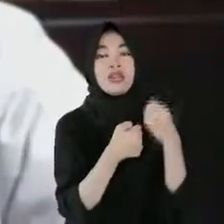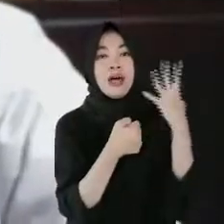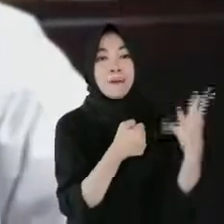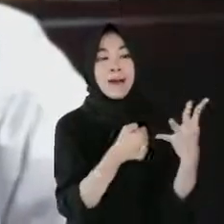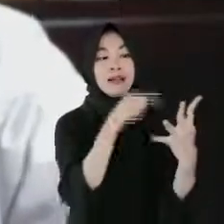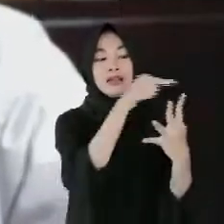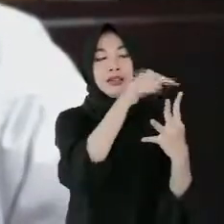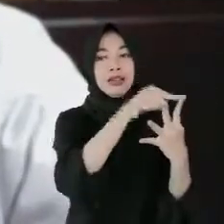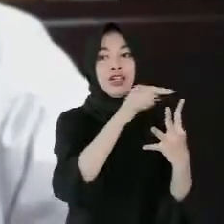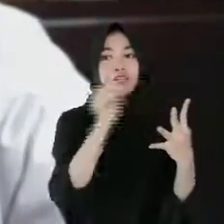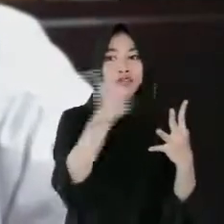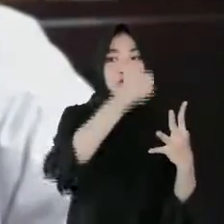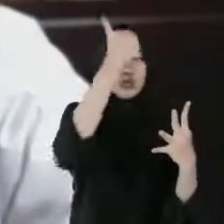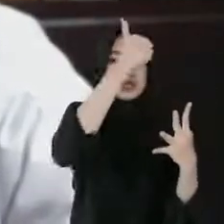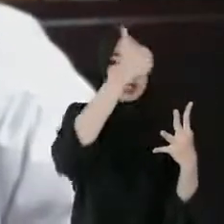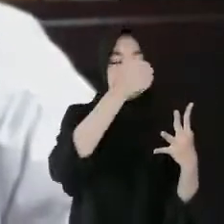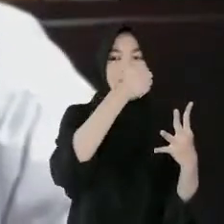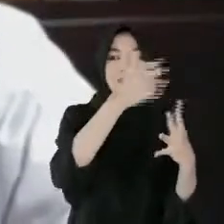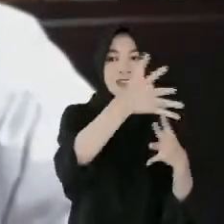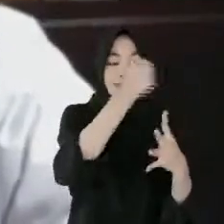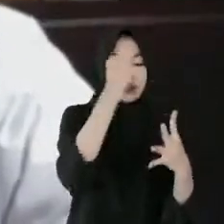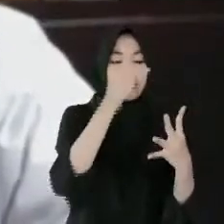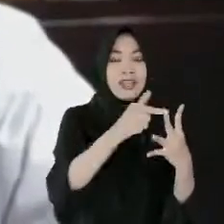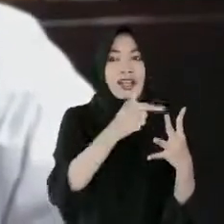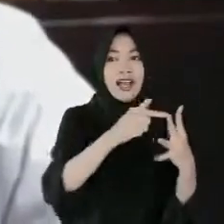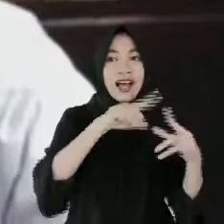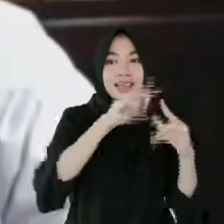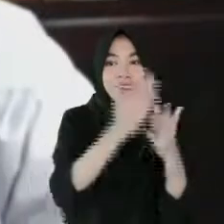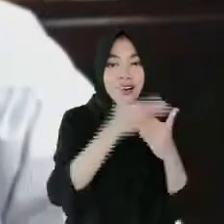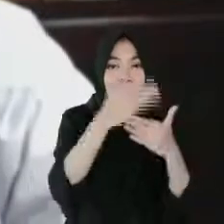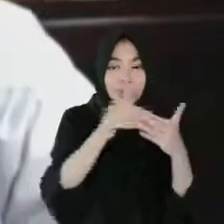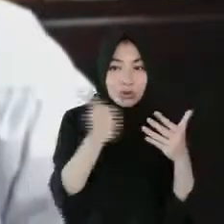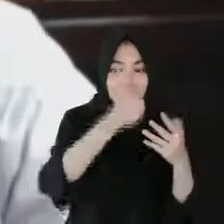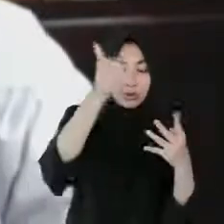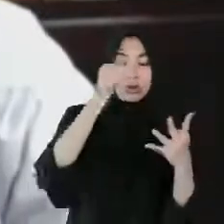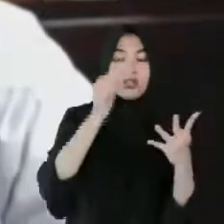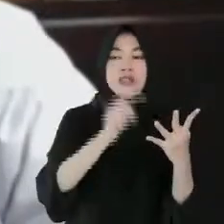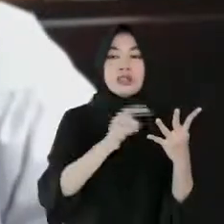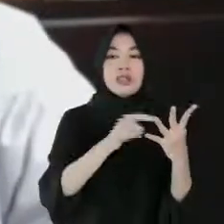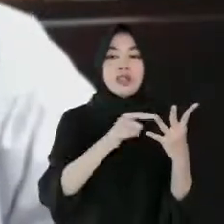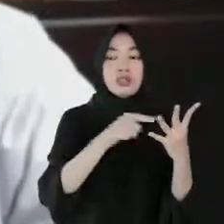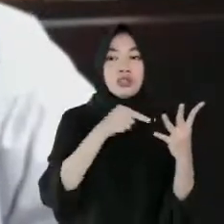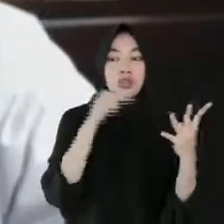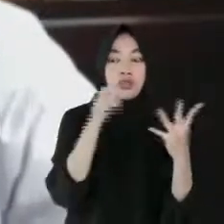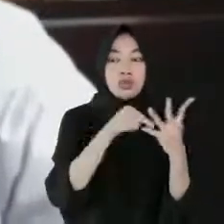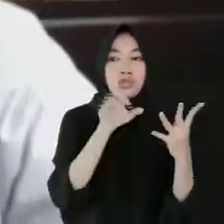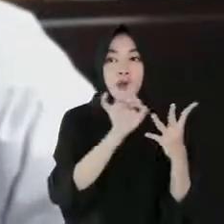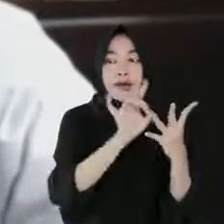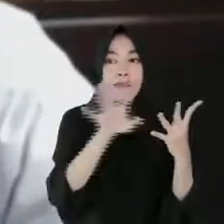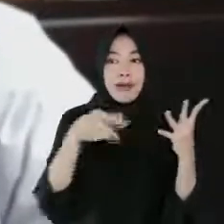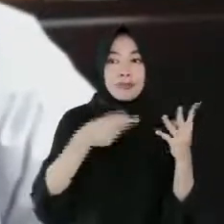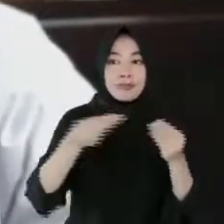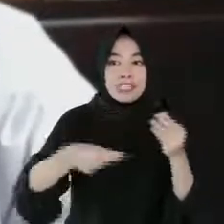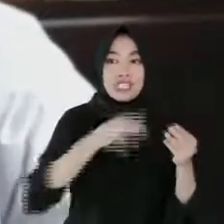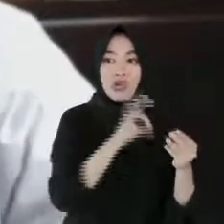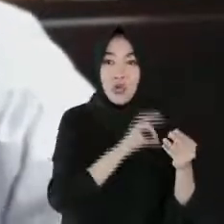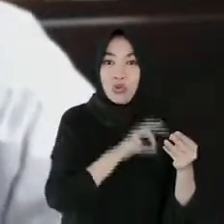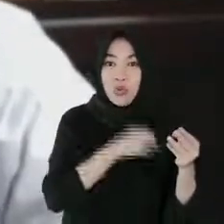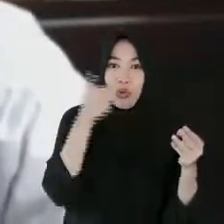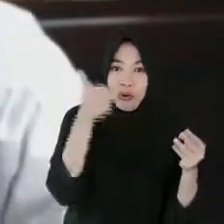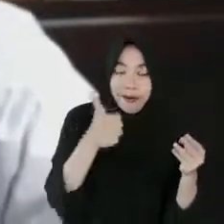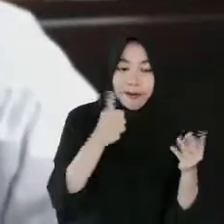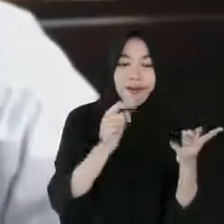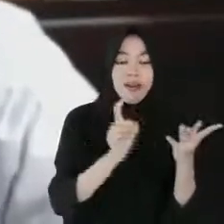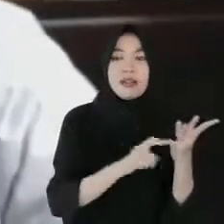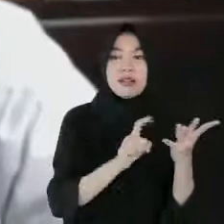suksesnya ada sukses berhasil sukses pelanggaraan multi-purpose nya itu dapat bisnisnya dapat